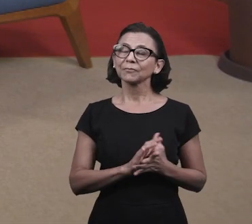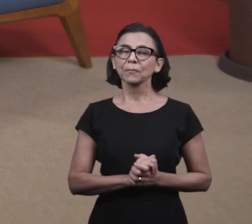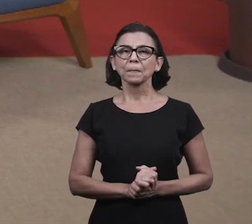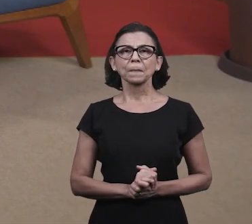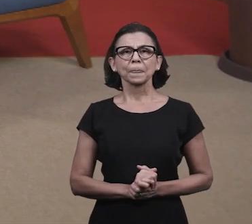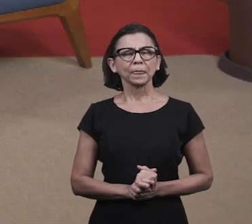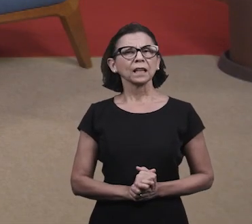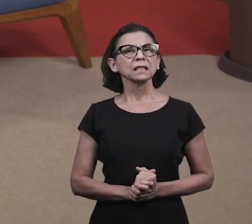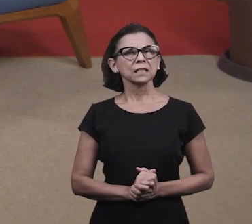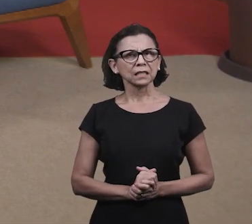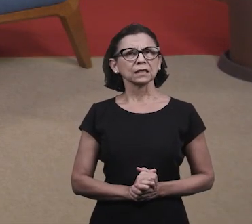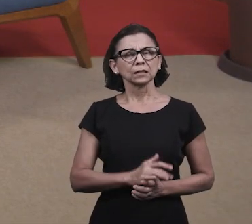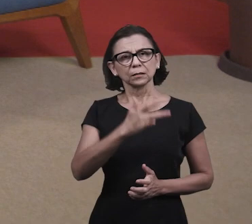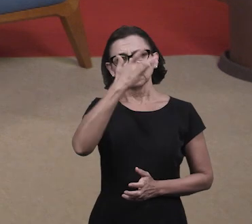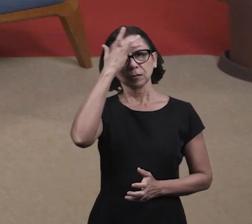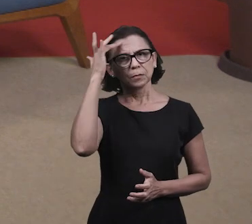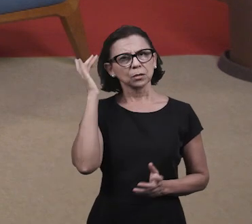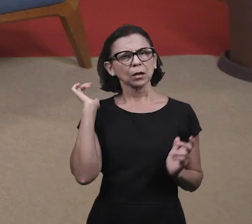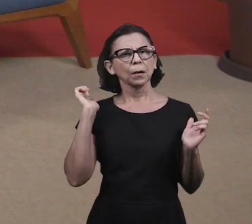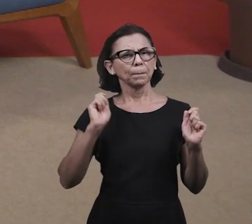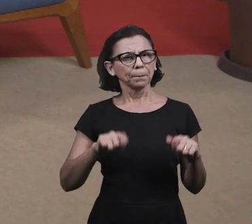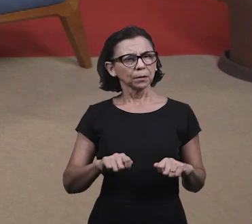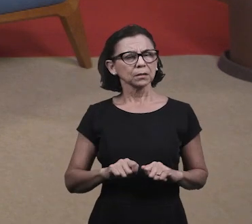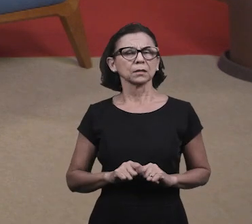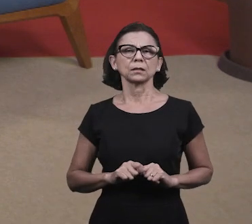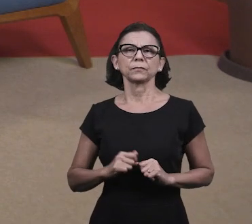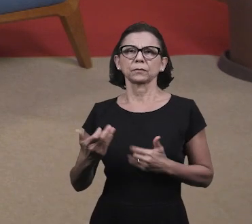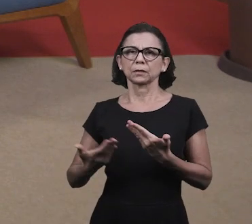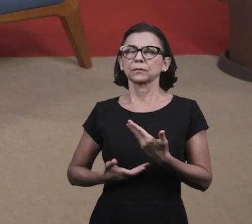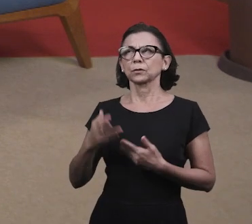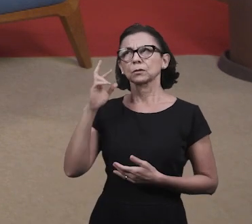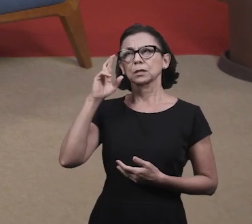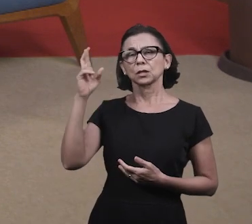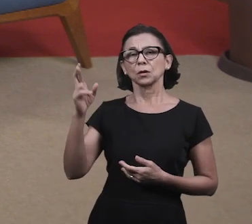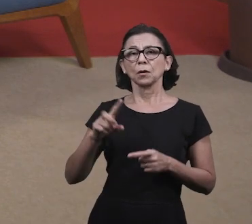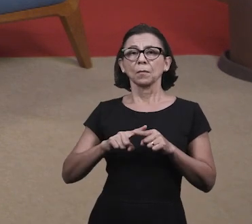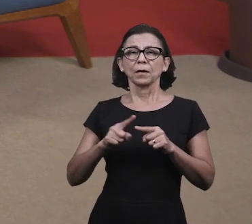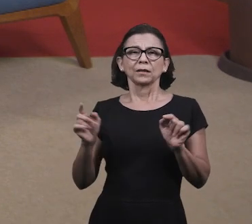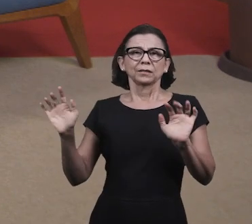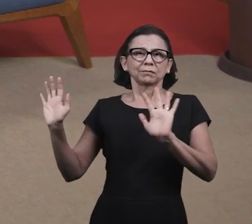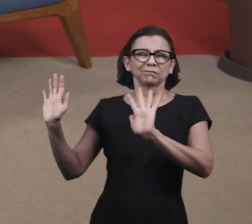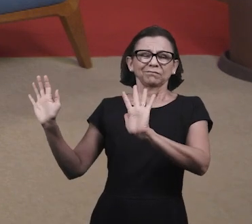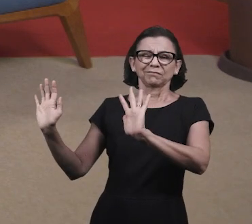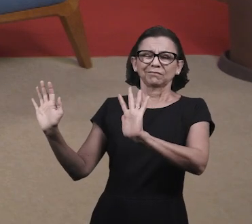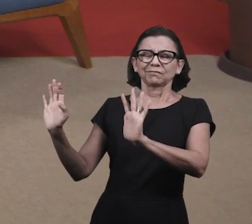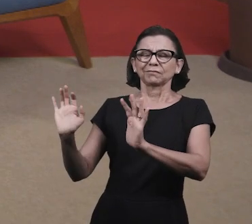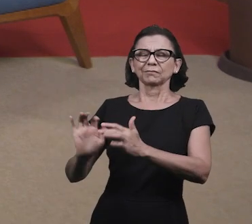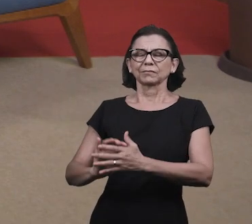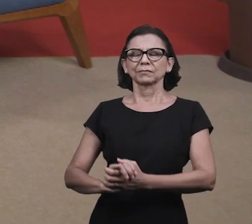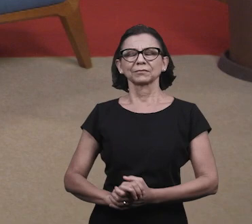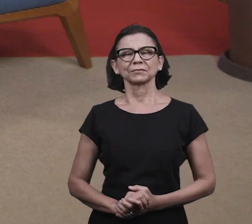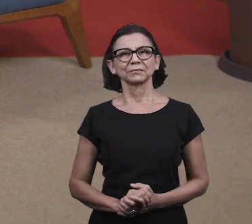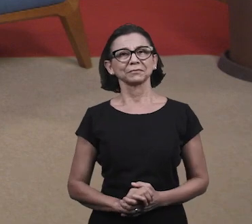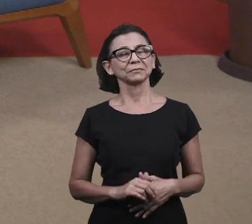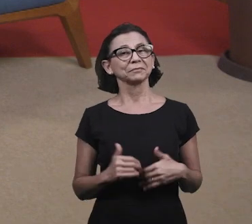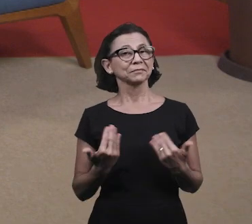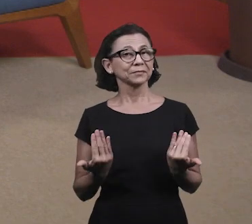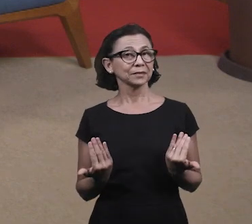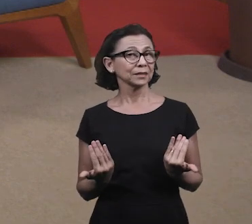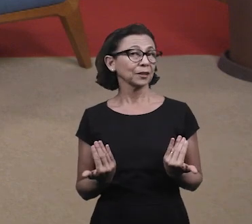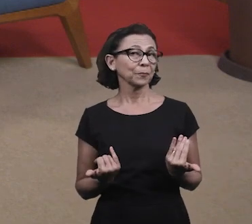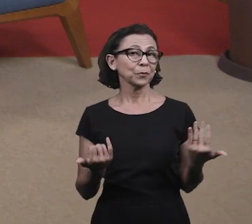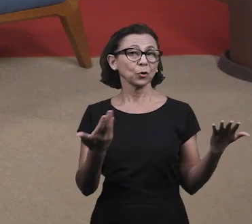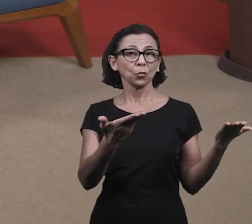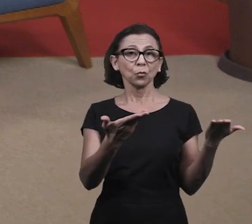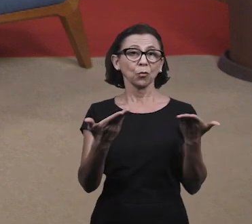Donc, il y a beaucoup qui ont toutes les conditions de servir le Seigneur, ils ne veulent pas, ils le rejettent. Donc, l'invitation en ce